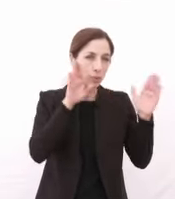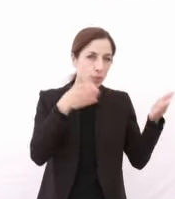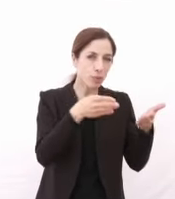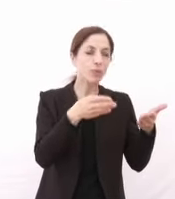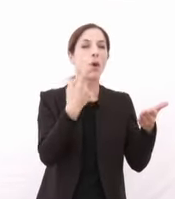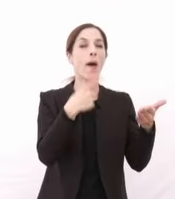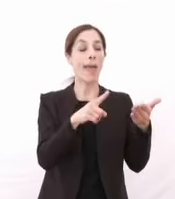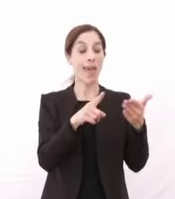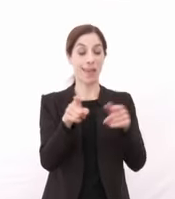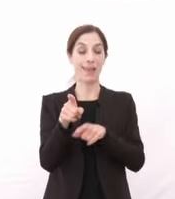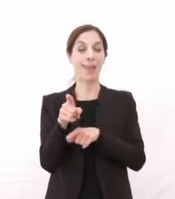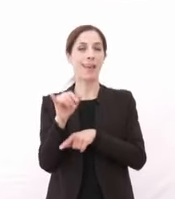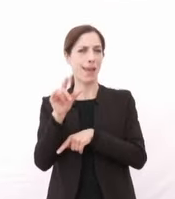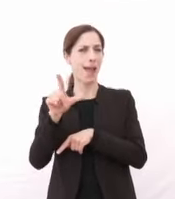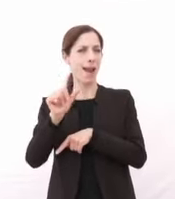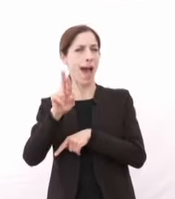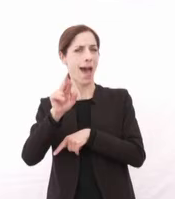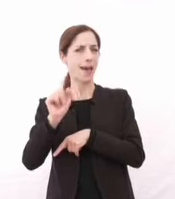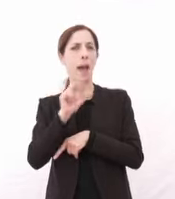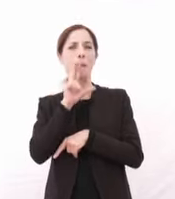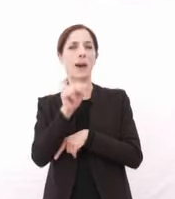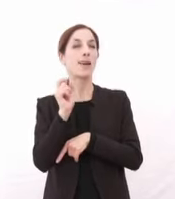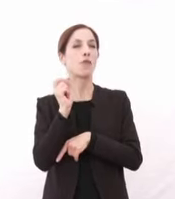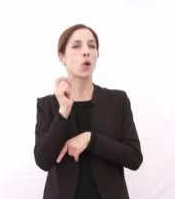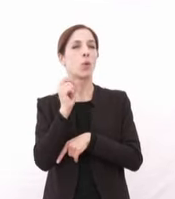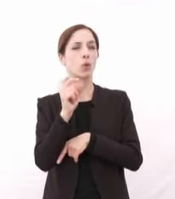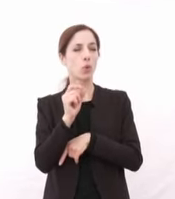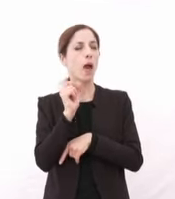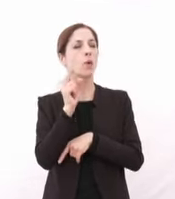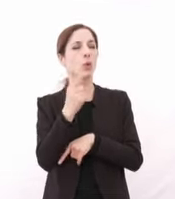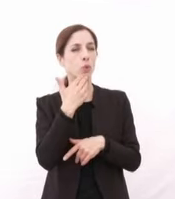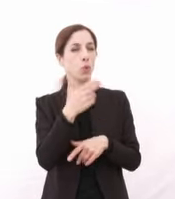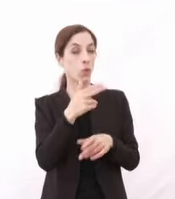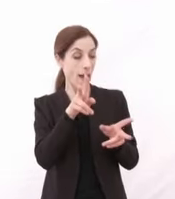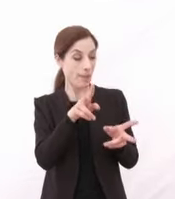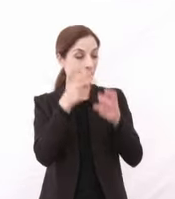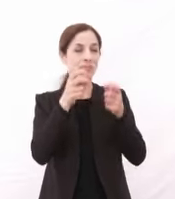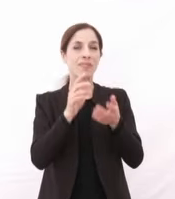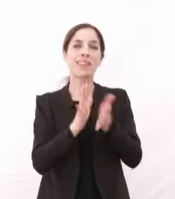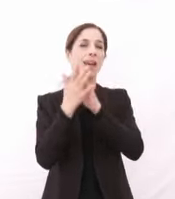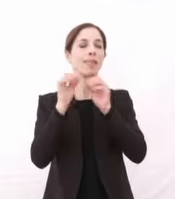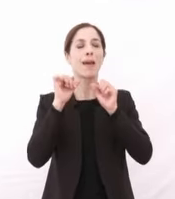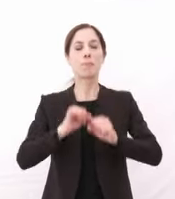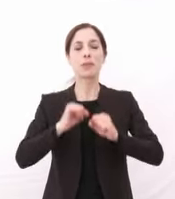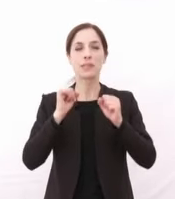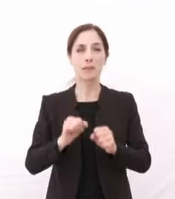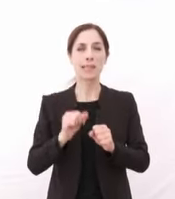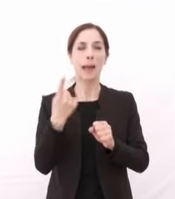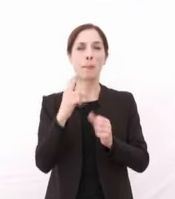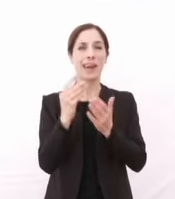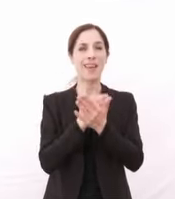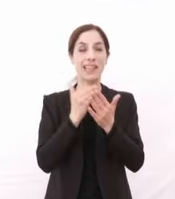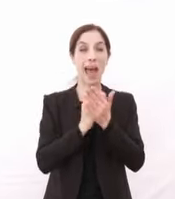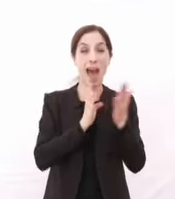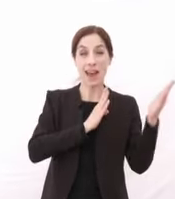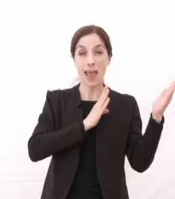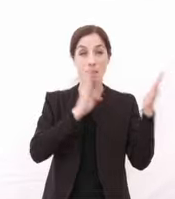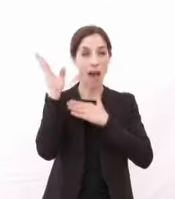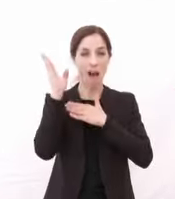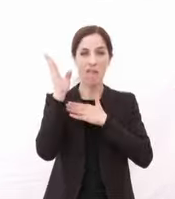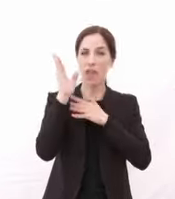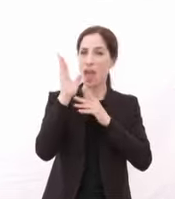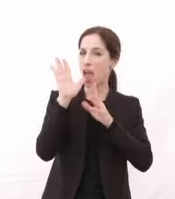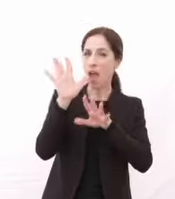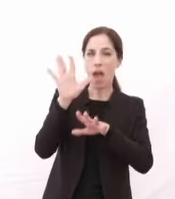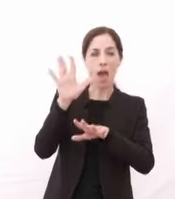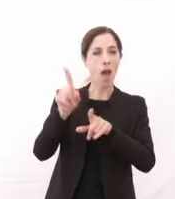Ilaria veniva richiamata come possibilità di sviluppo contro il sopruso delle mafie. Ora il via a questa lettura